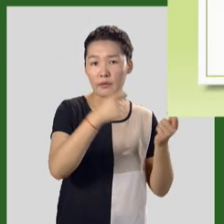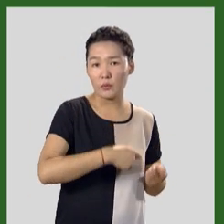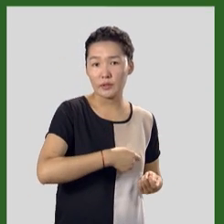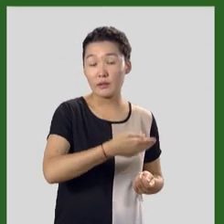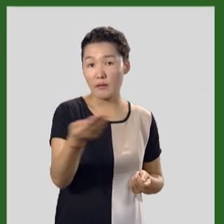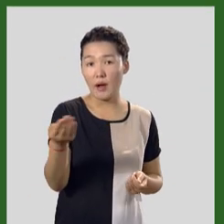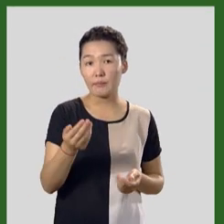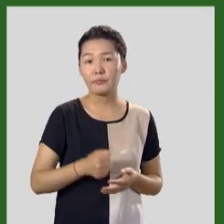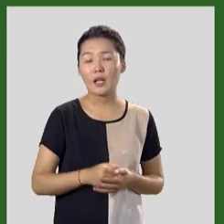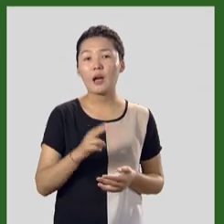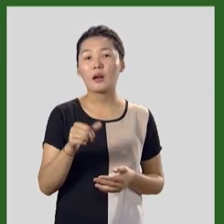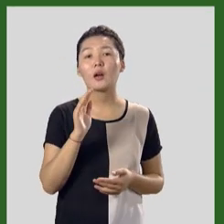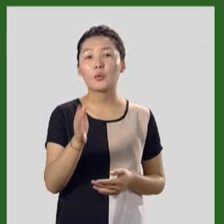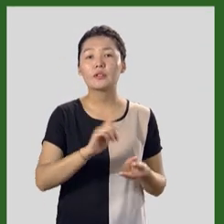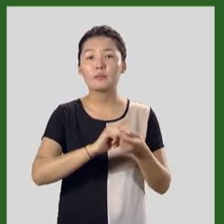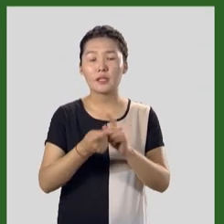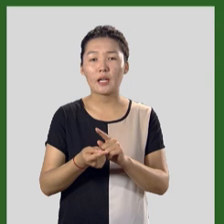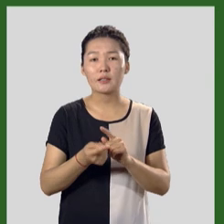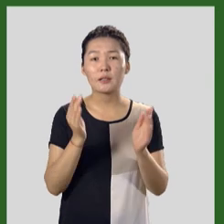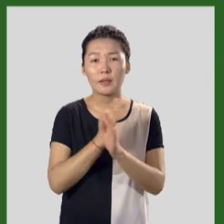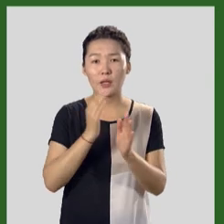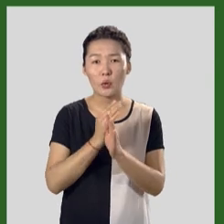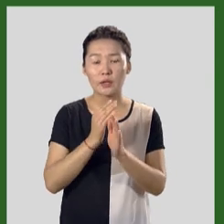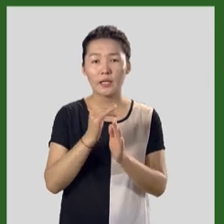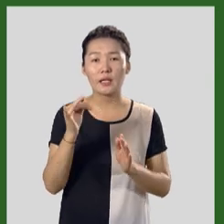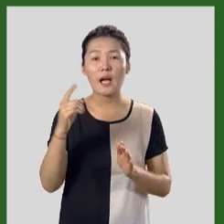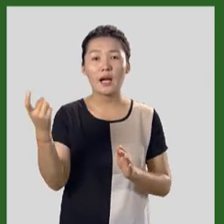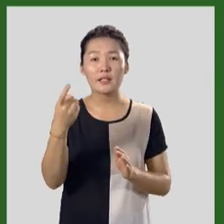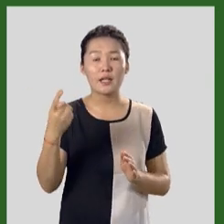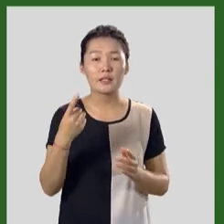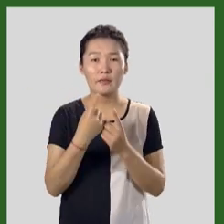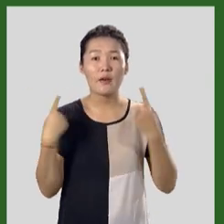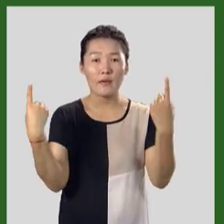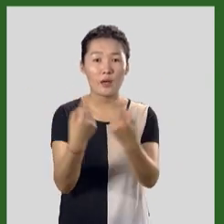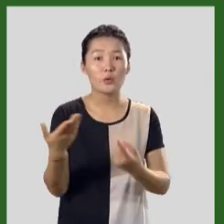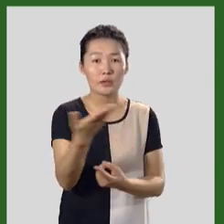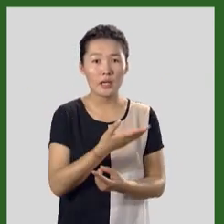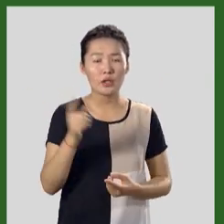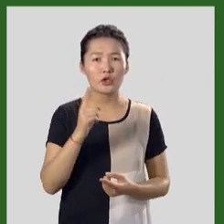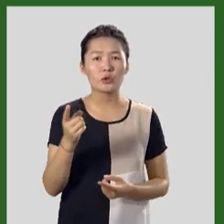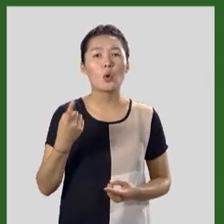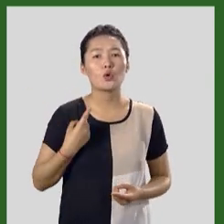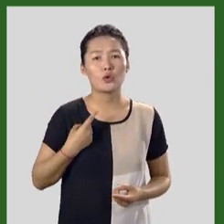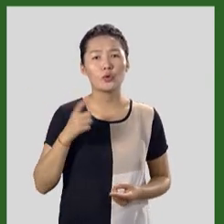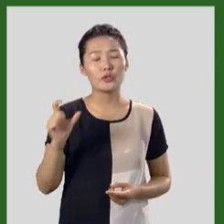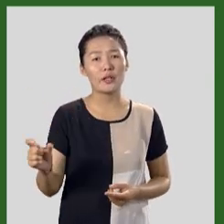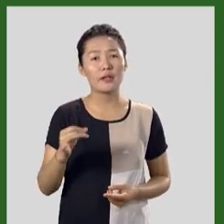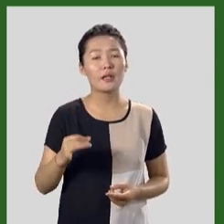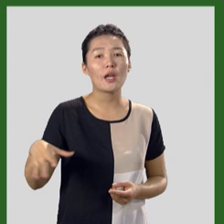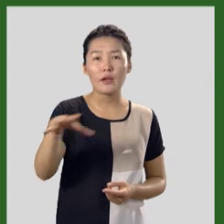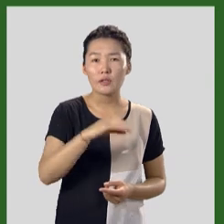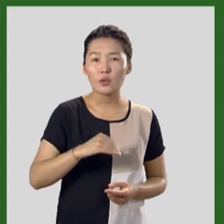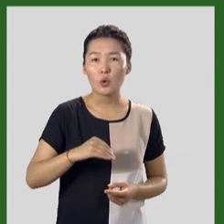будет меняться природа и хозяйство вокруг нас? Что ждет человека и всю нашу землю